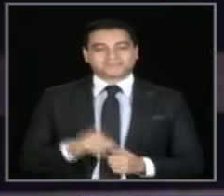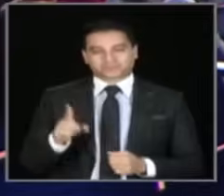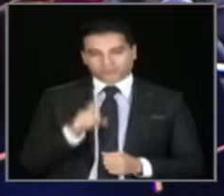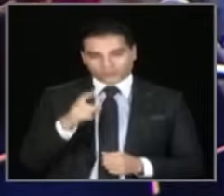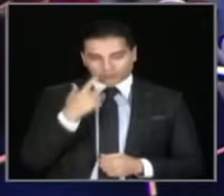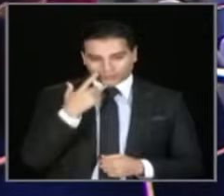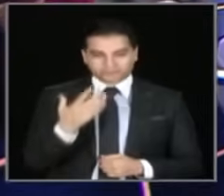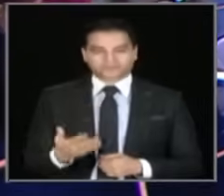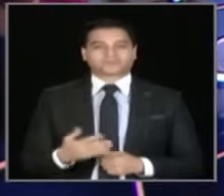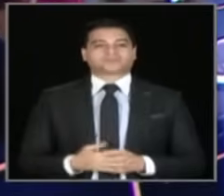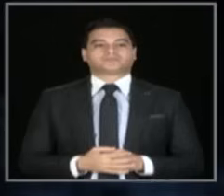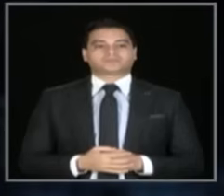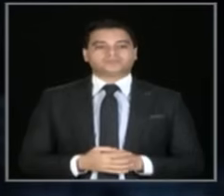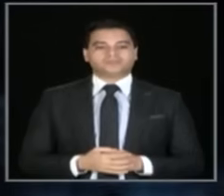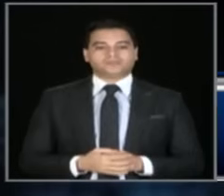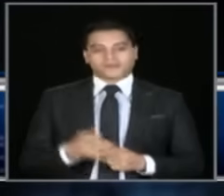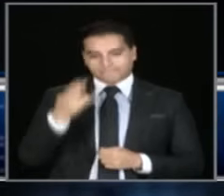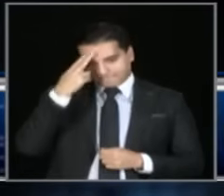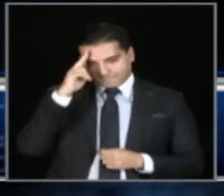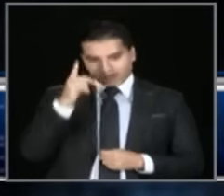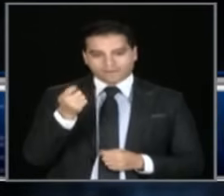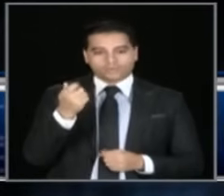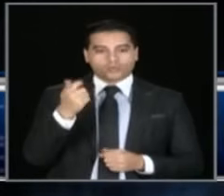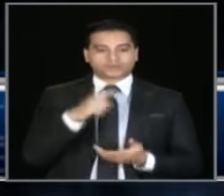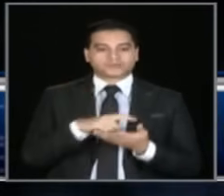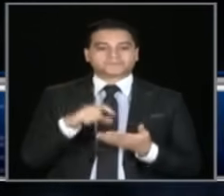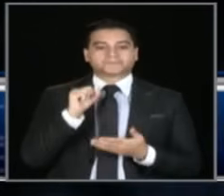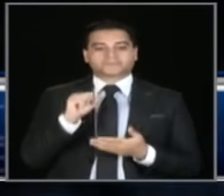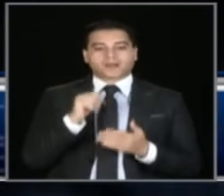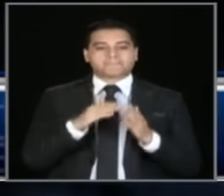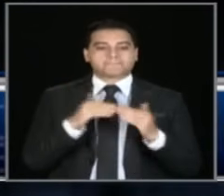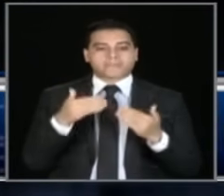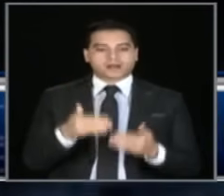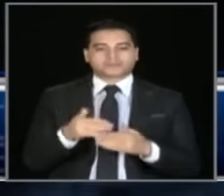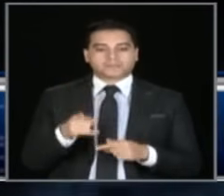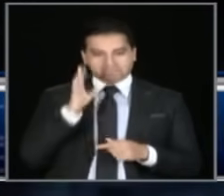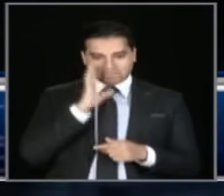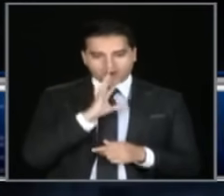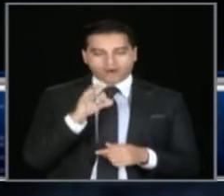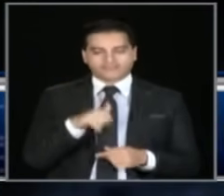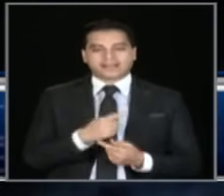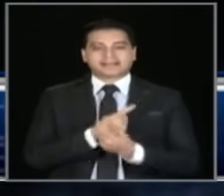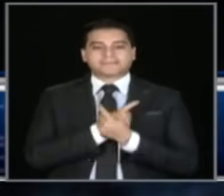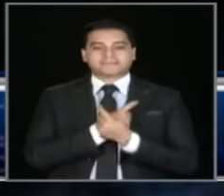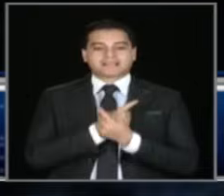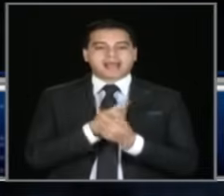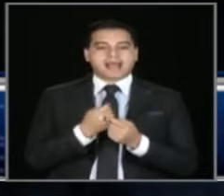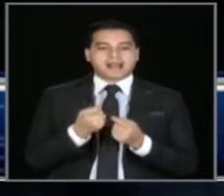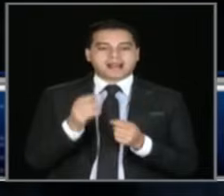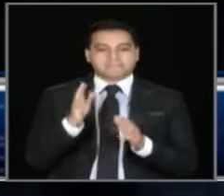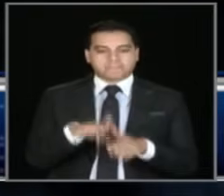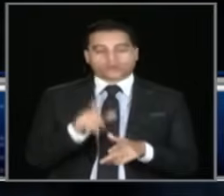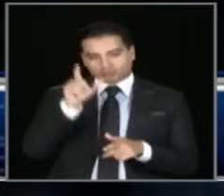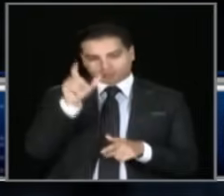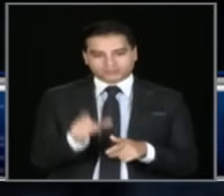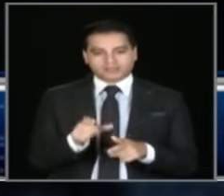والسؤال هو: ما هي فئة العملة الورقية المصرية التي يوجد عليها تمثال الكاتب المصري عام